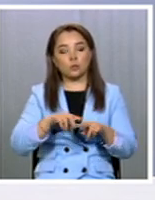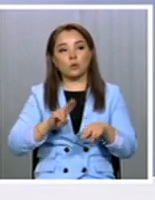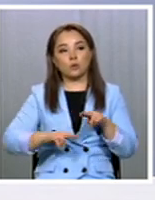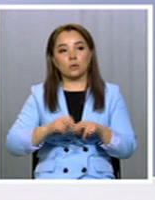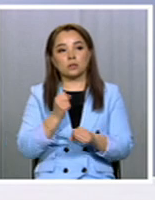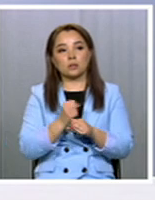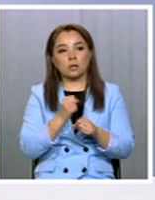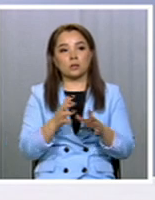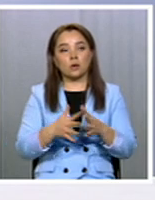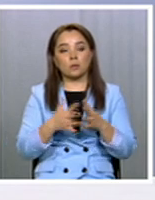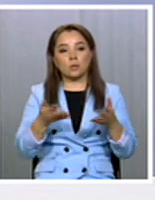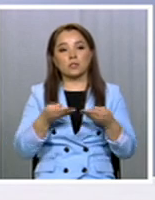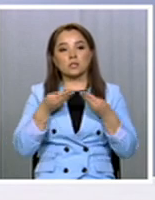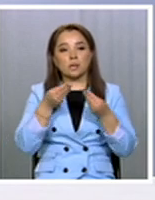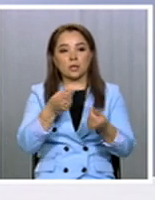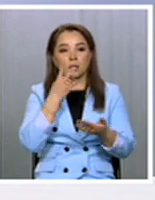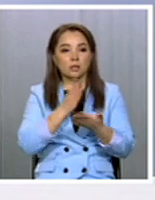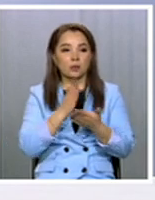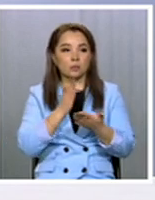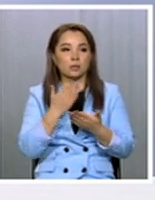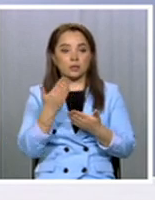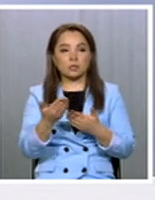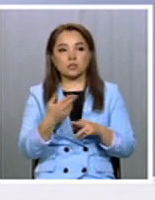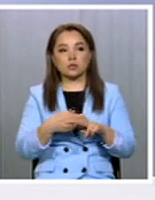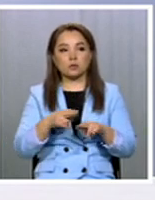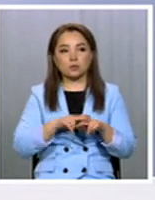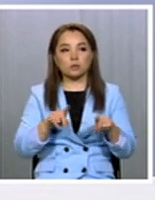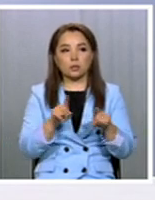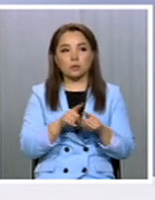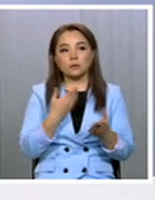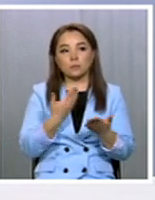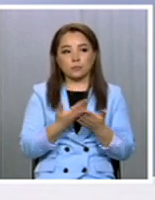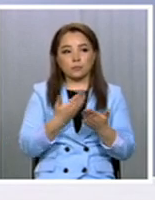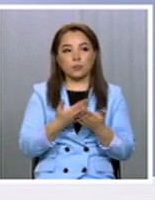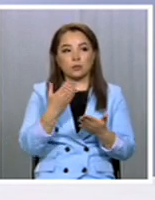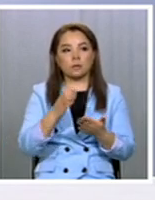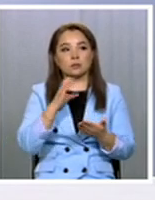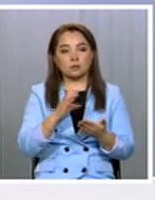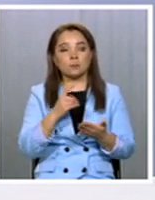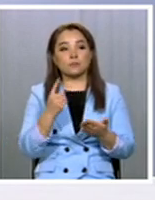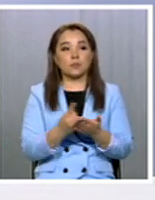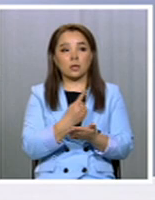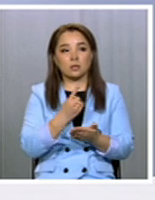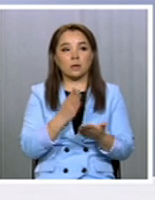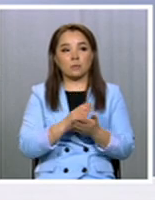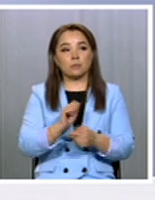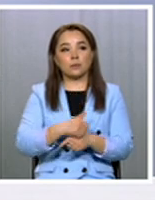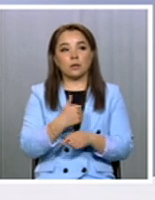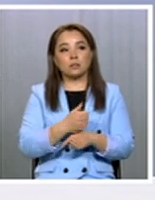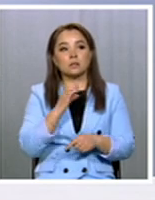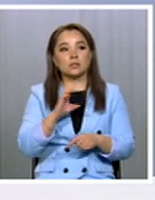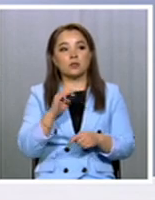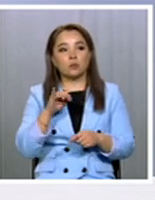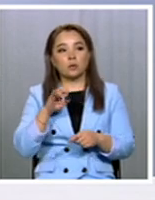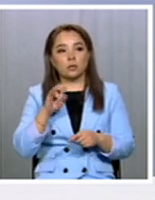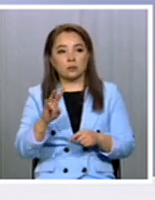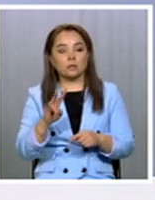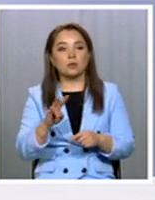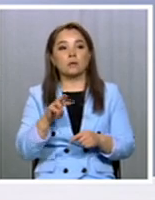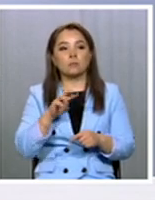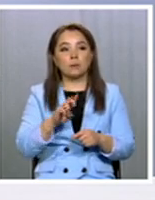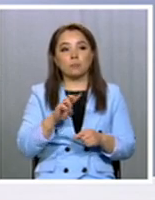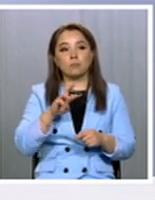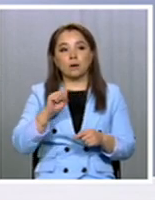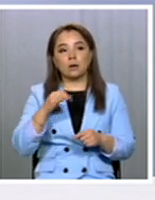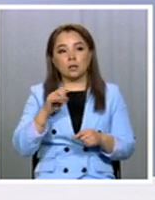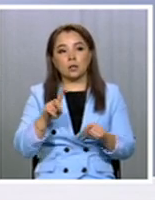игі әсер етті. Мысалға ала кетсек, одақтың алғашқы басшылары Сәкен Сейфуллин және